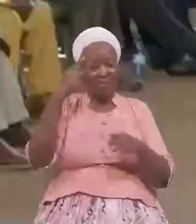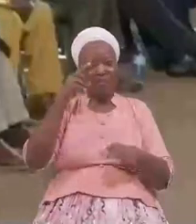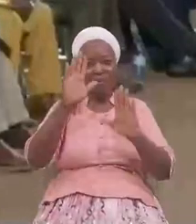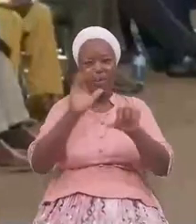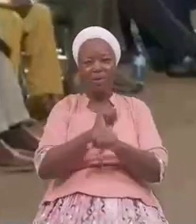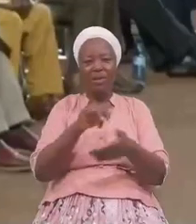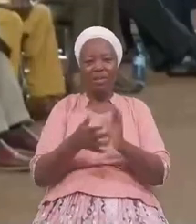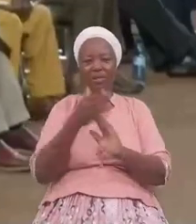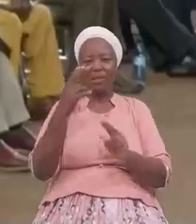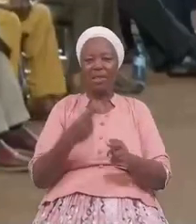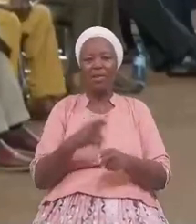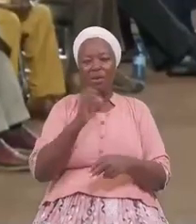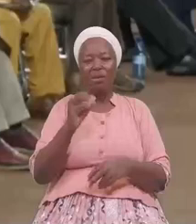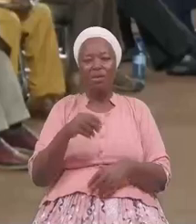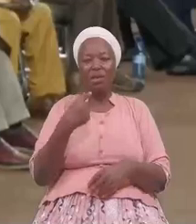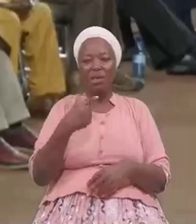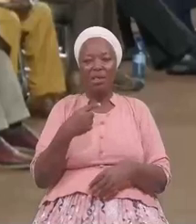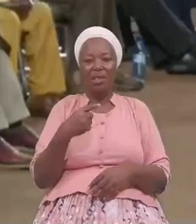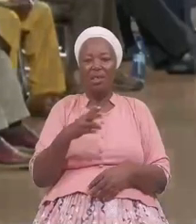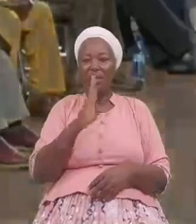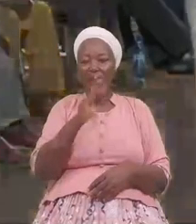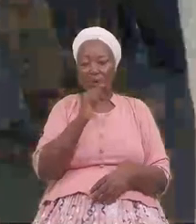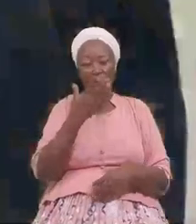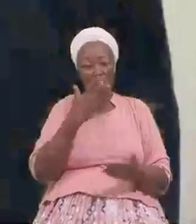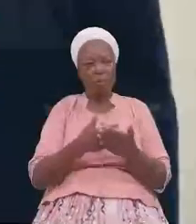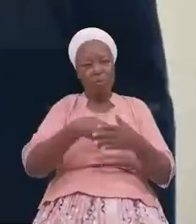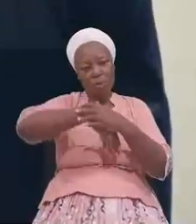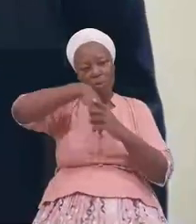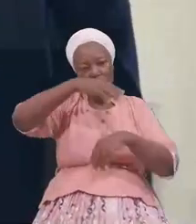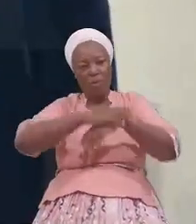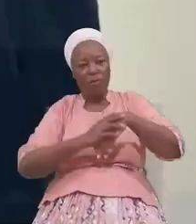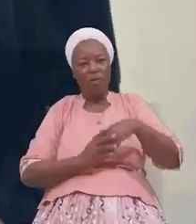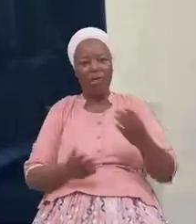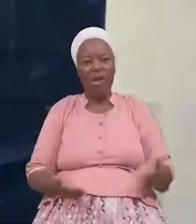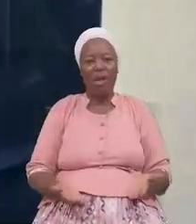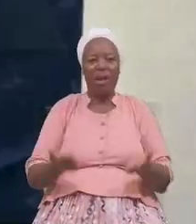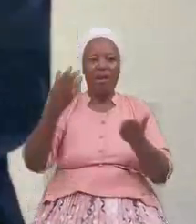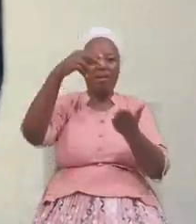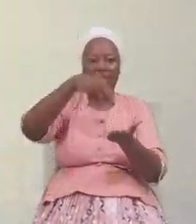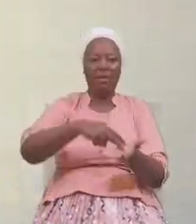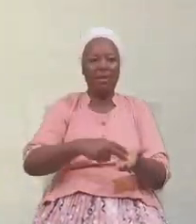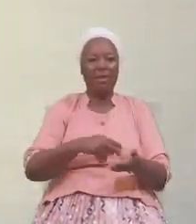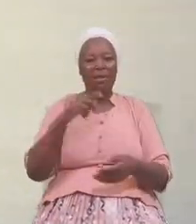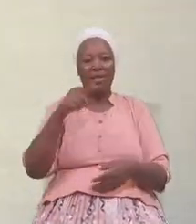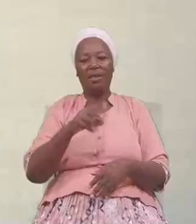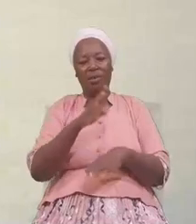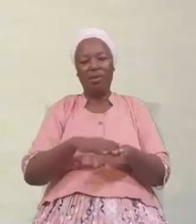Alors, il dit, prends courage, lève-toi, et il t'appelle.